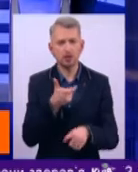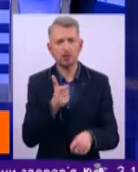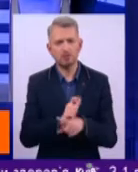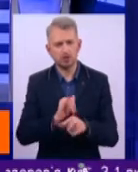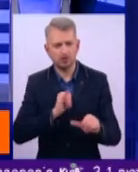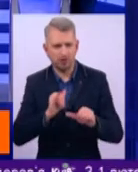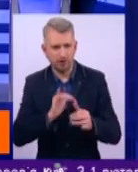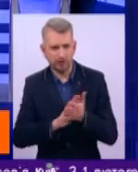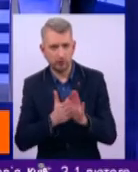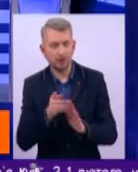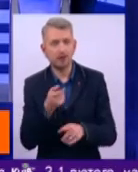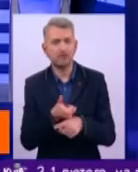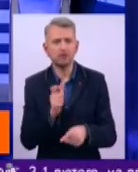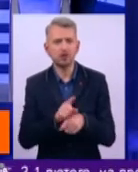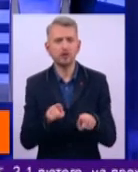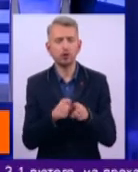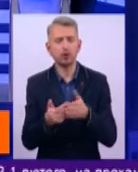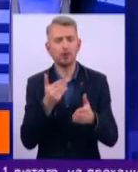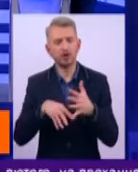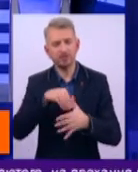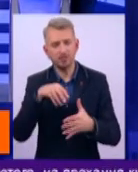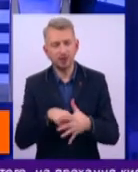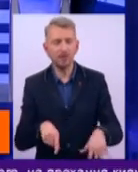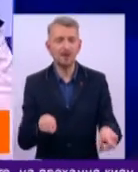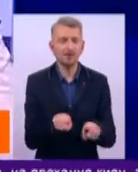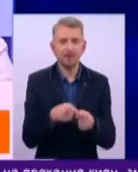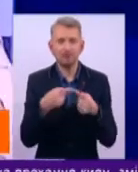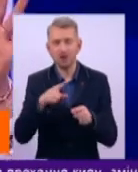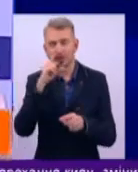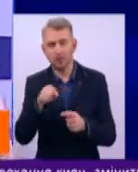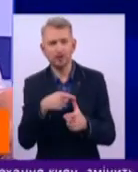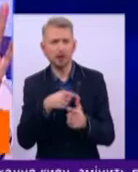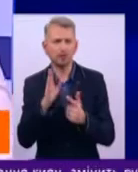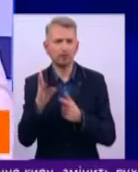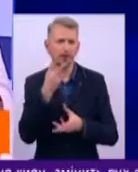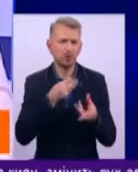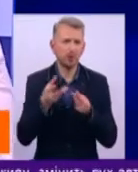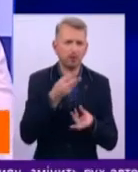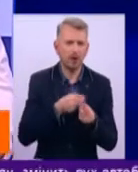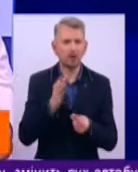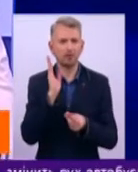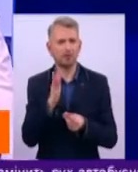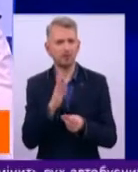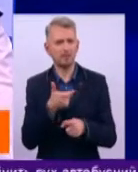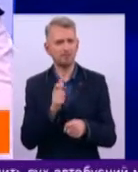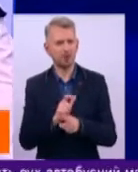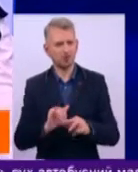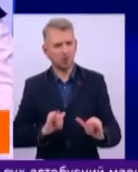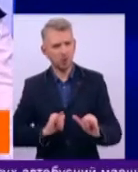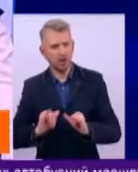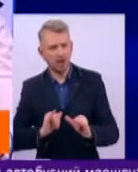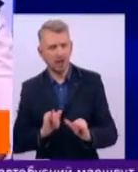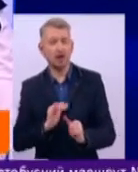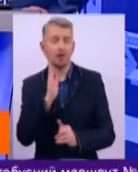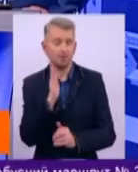лояльна картина. Тим паче, що все одно напередодні виборів, все одно так чи інакше Путін або імітувати, або все одно ставати на більш лояльні рейки